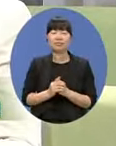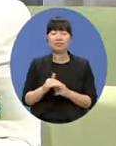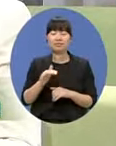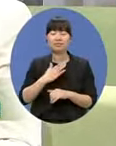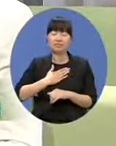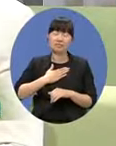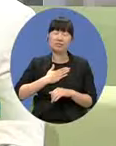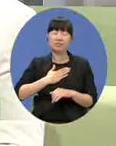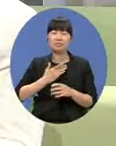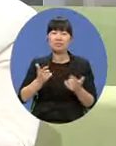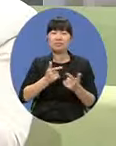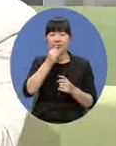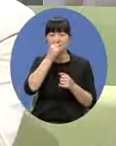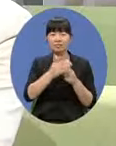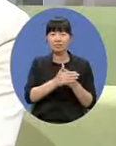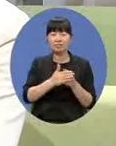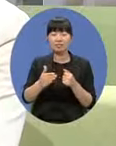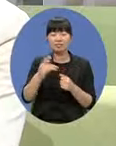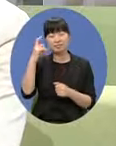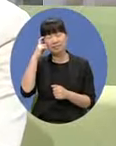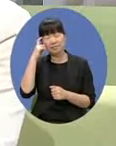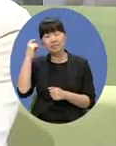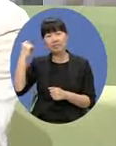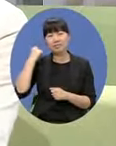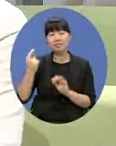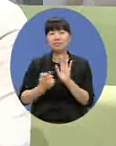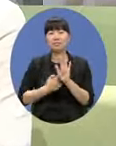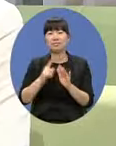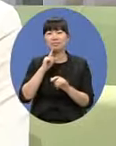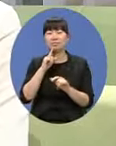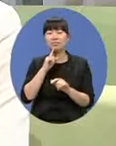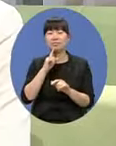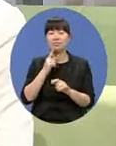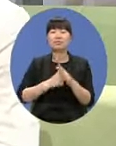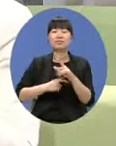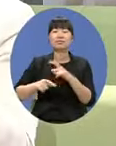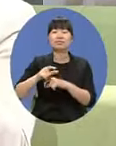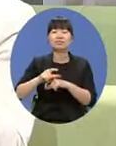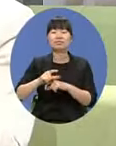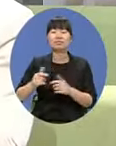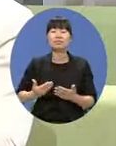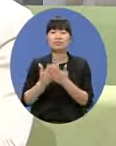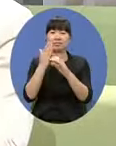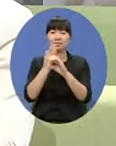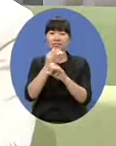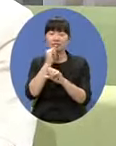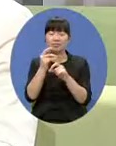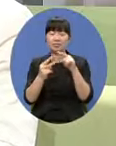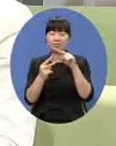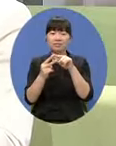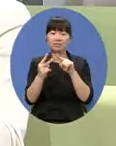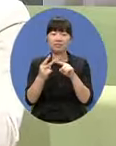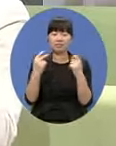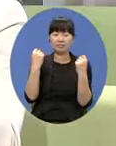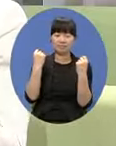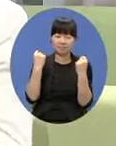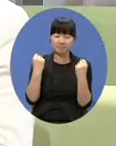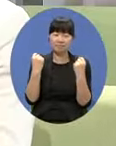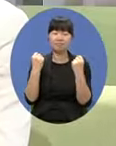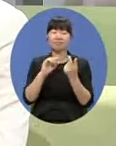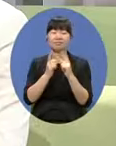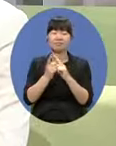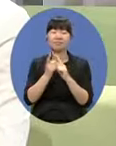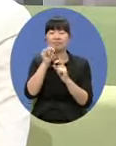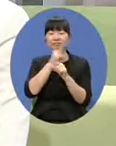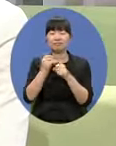감정 조절할 수 있으니까 이성적인 능력이 발휘되고 성취는 더 좋아지는 거죠. 네. 이렇게 두 개의 기둥이 서로 번갈아가면서